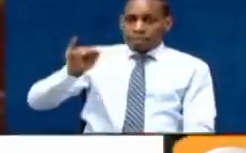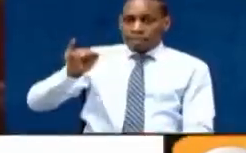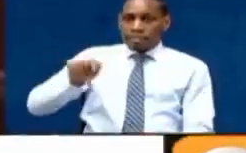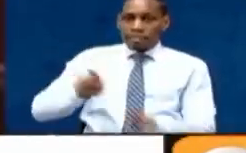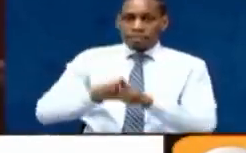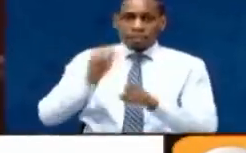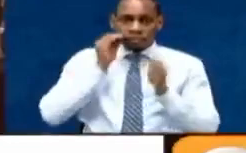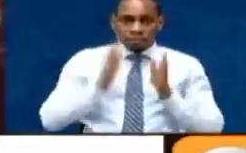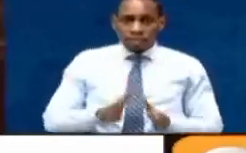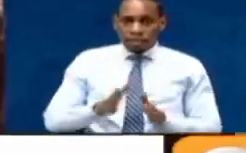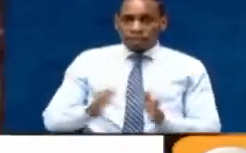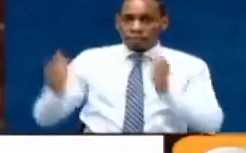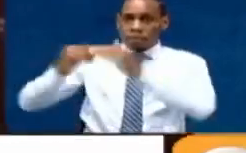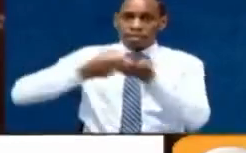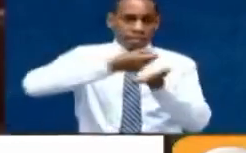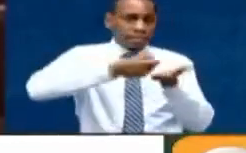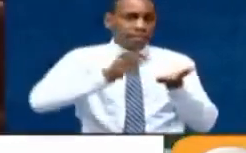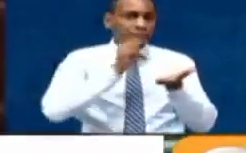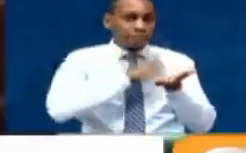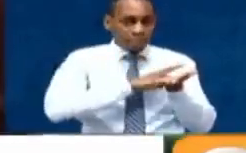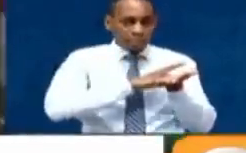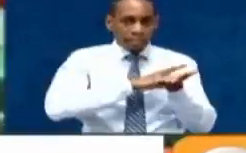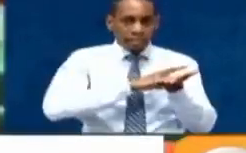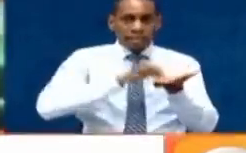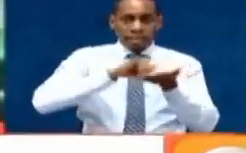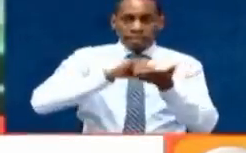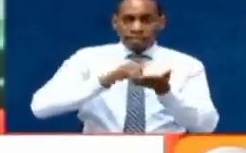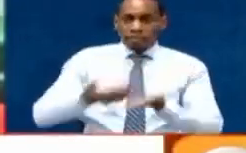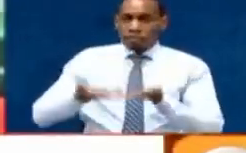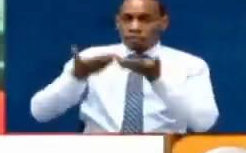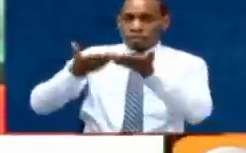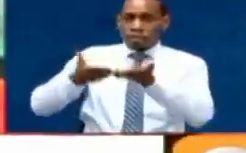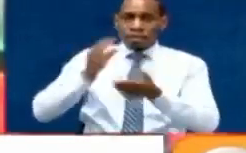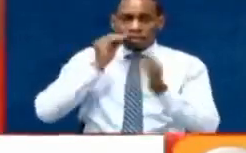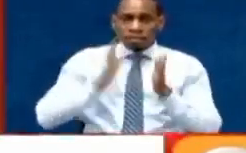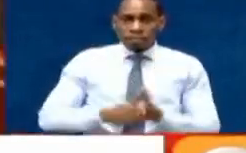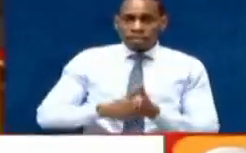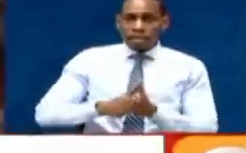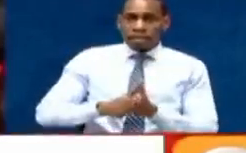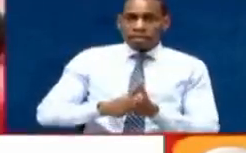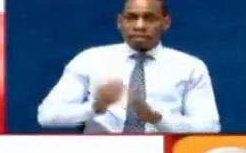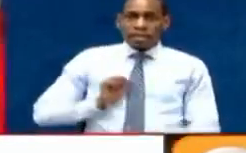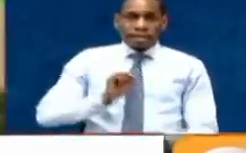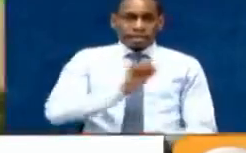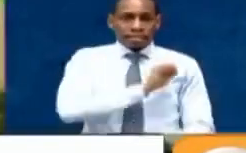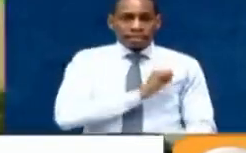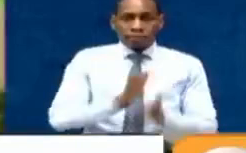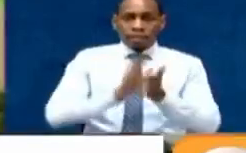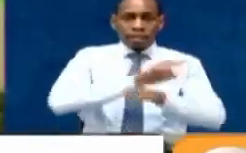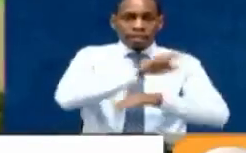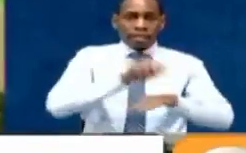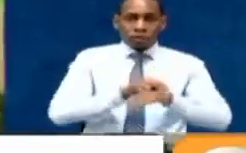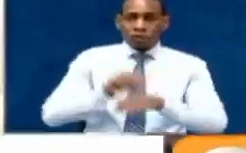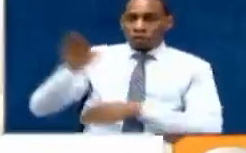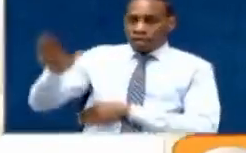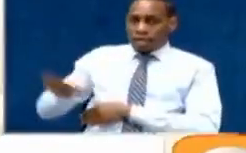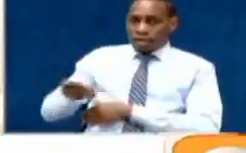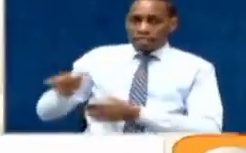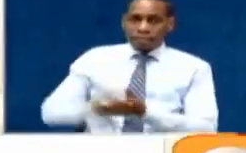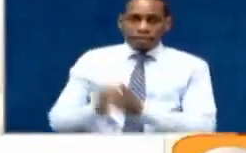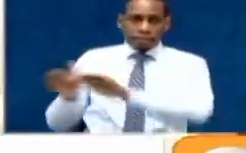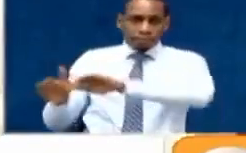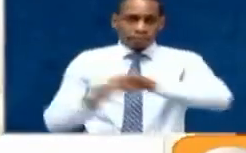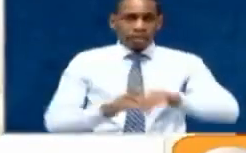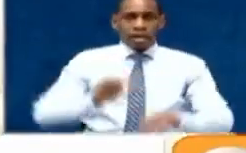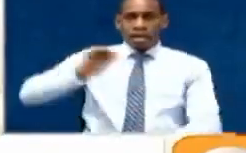hapo spika wa bunge hilo wakatia saini kwa cheti kitakachowasilishwa kwa maspika wa mabunge ya seneti na la kitaifa. Katika kaunti